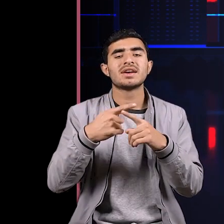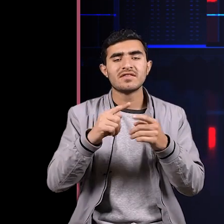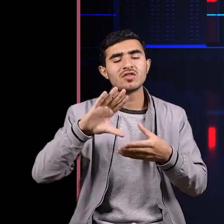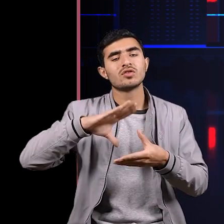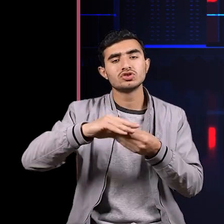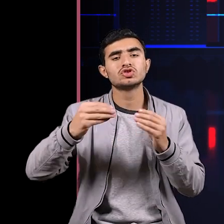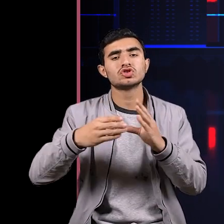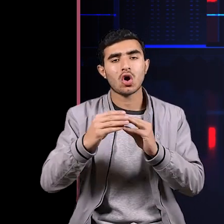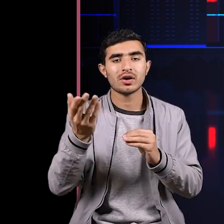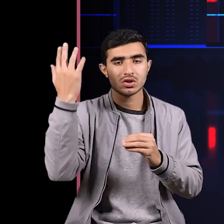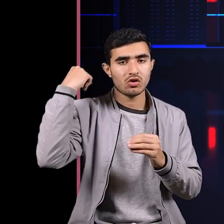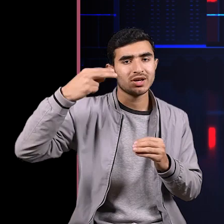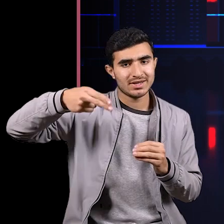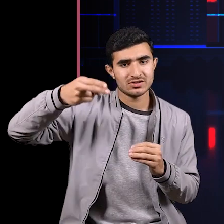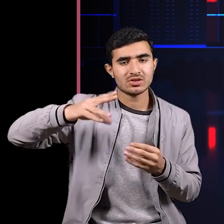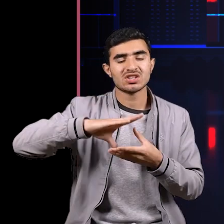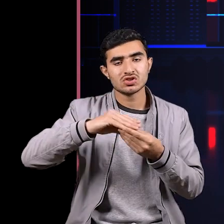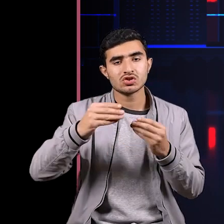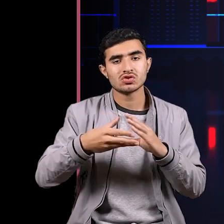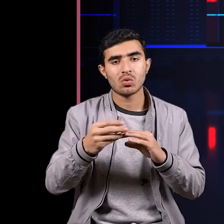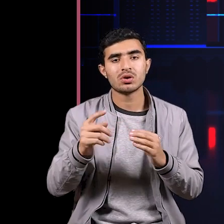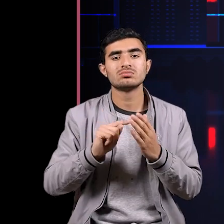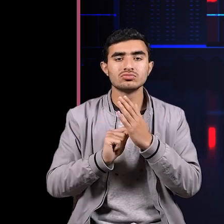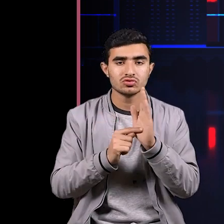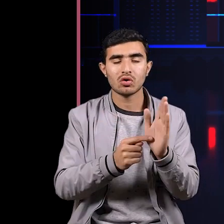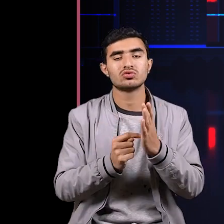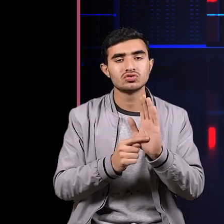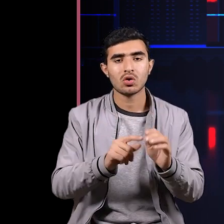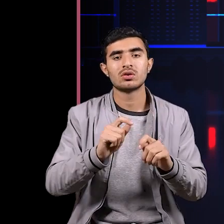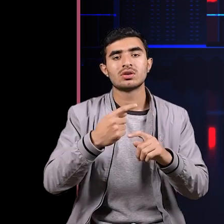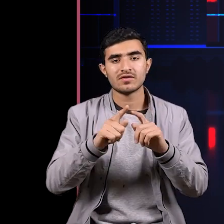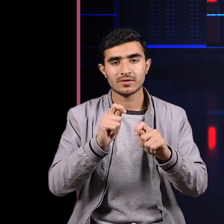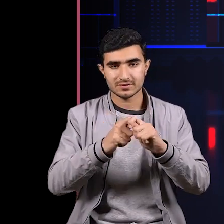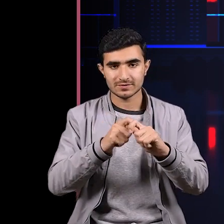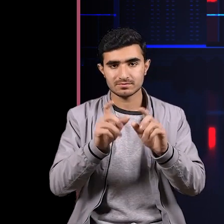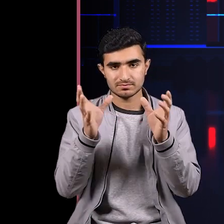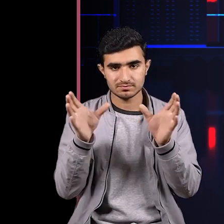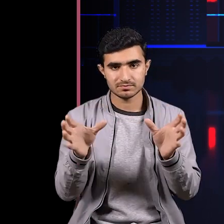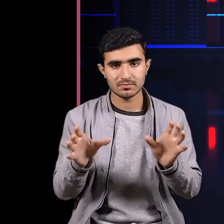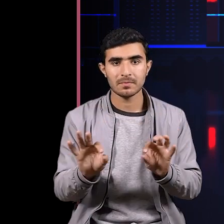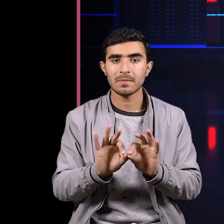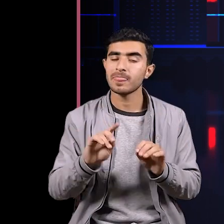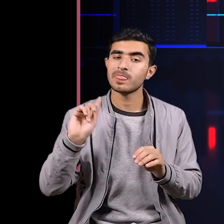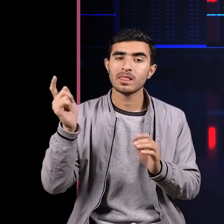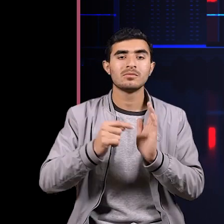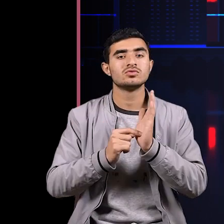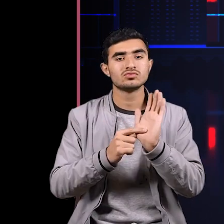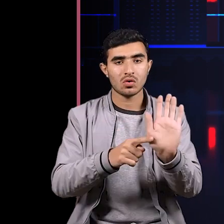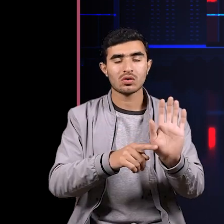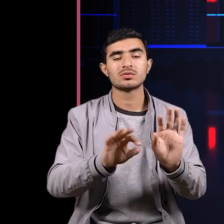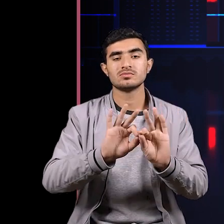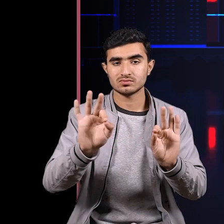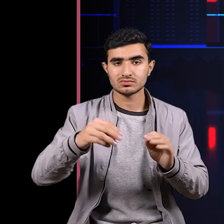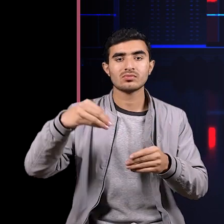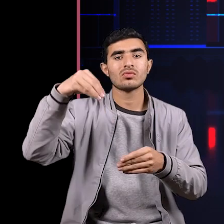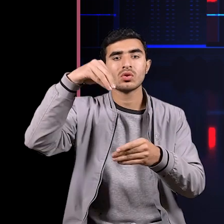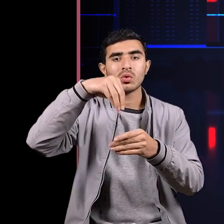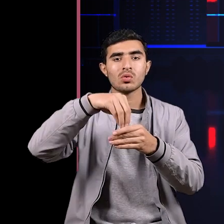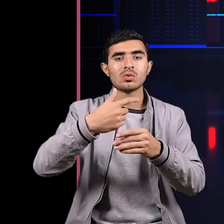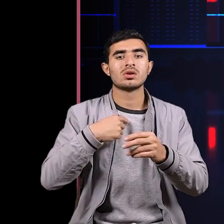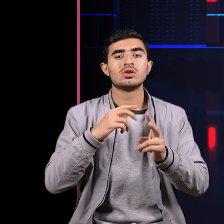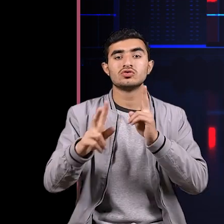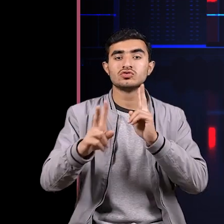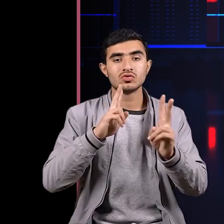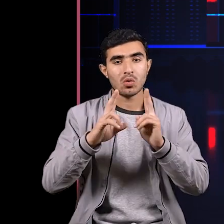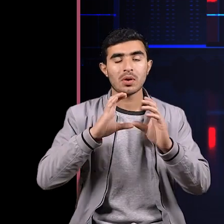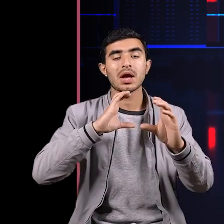यही कोशिश होती है कि प्रमोट करें, स्पेशली यूथ को इंगेज करें, और वो एज इंटर्न्स, एज पार्टिसिपेंट्स उनको ये मौका दें कि वो